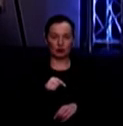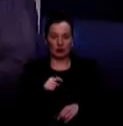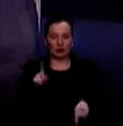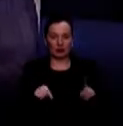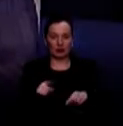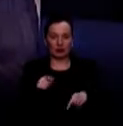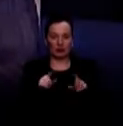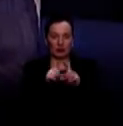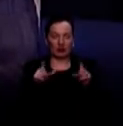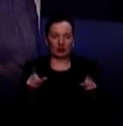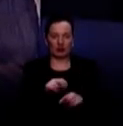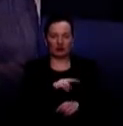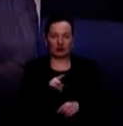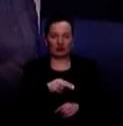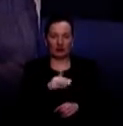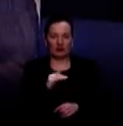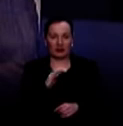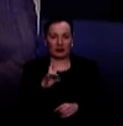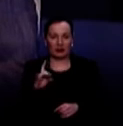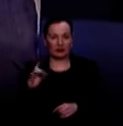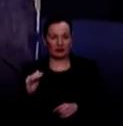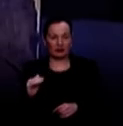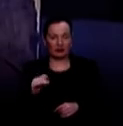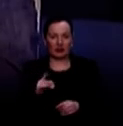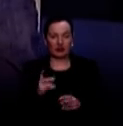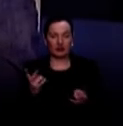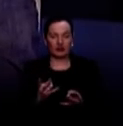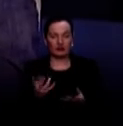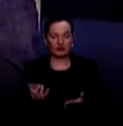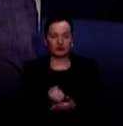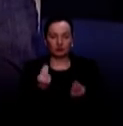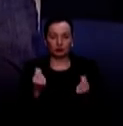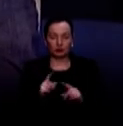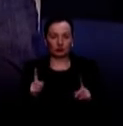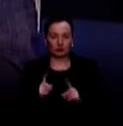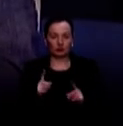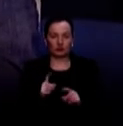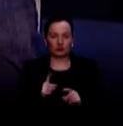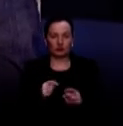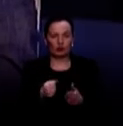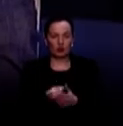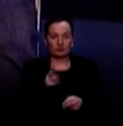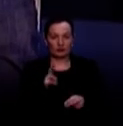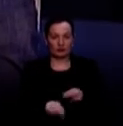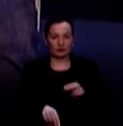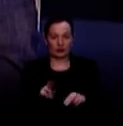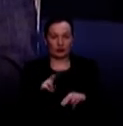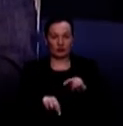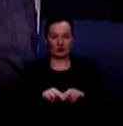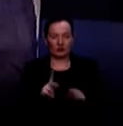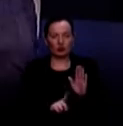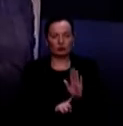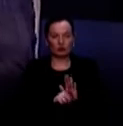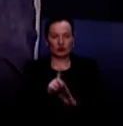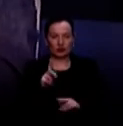ДФР вони перейдуть, їх треба буде знаходити кошти для того, щоб їх добудувати. Тому що розпочато будівництв дуже багато. І зараз стоїть такий